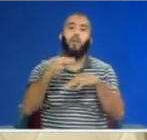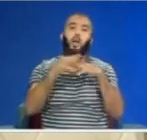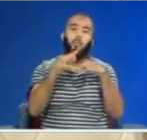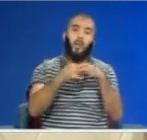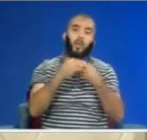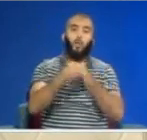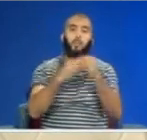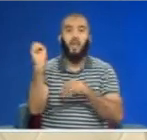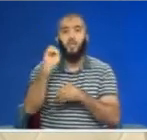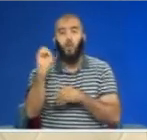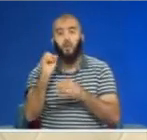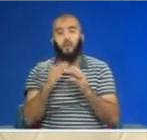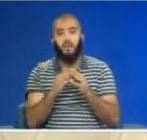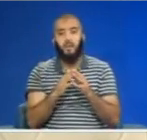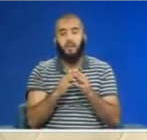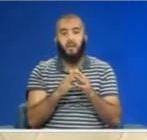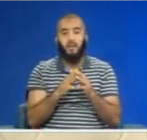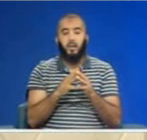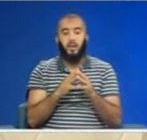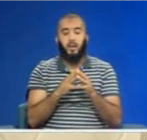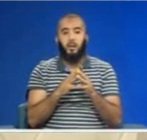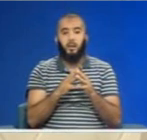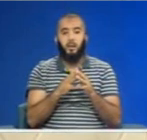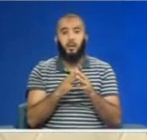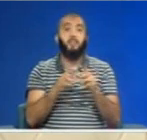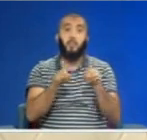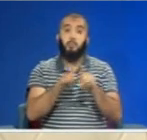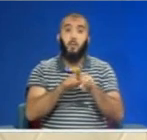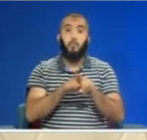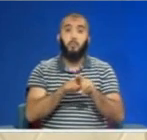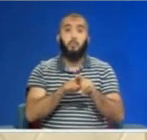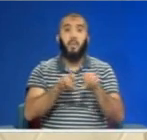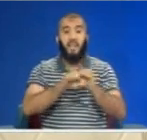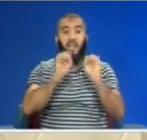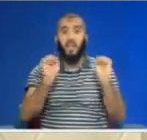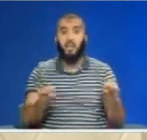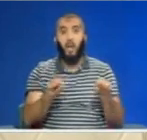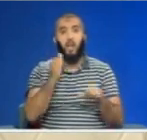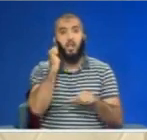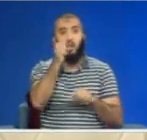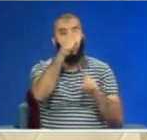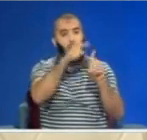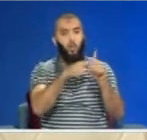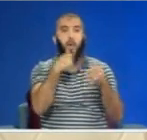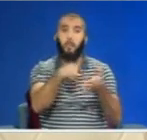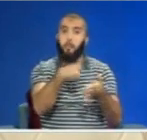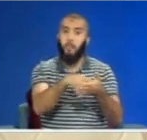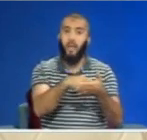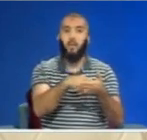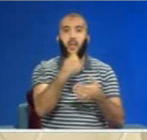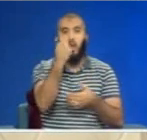الذي ينتقل الكراء إليه، والمؤسسة تحاسبه شهريا ويكون عنده الحق في